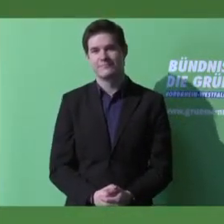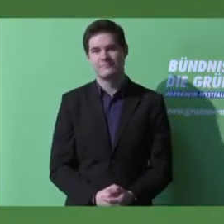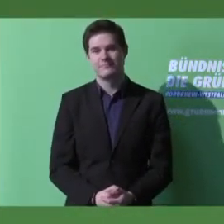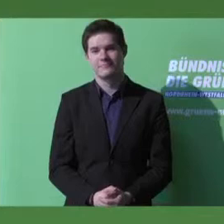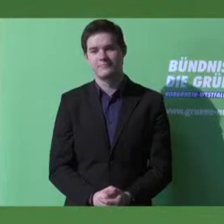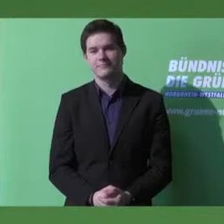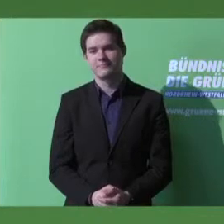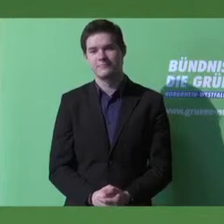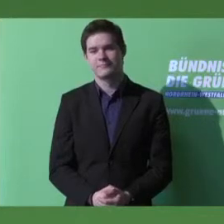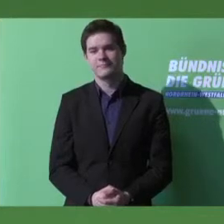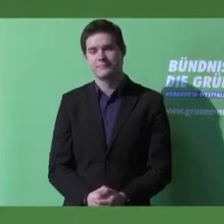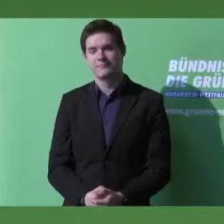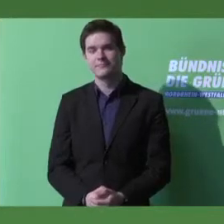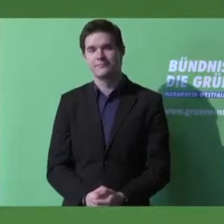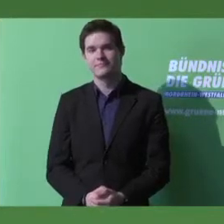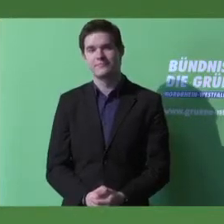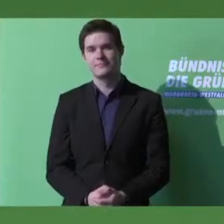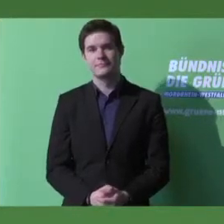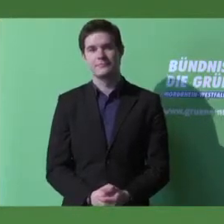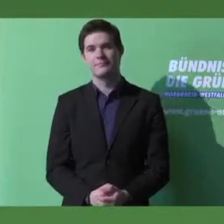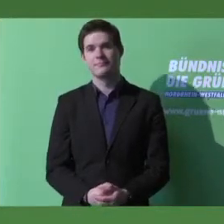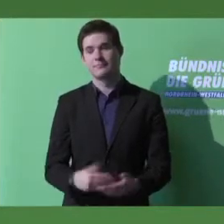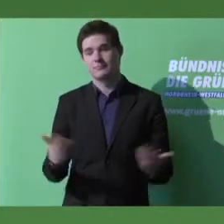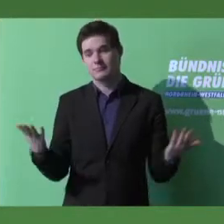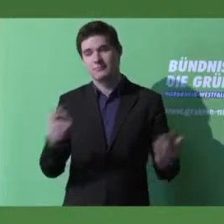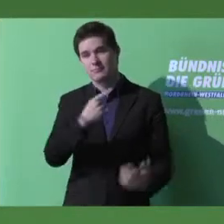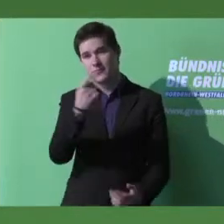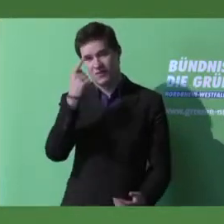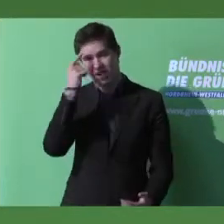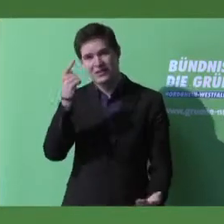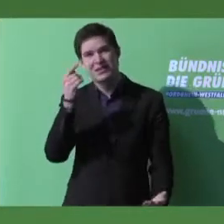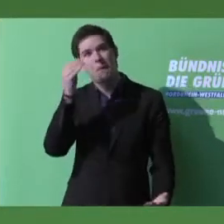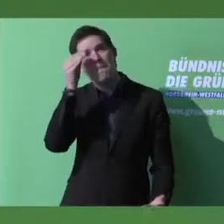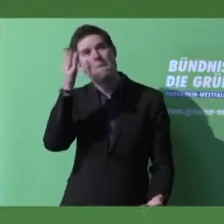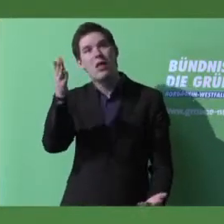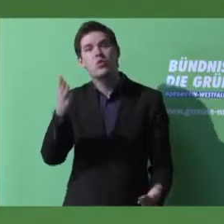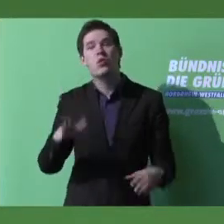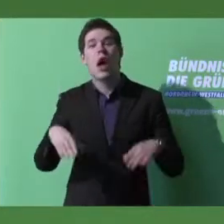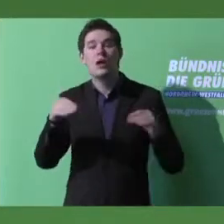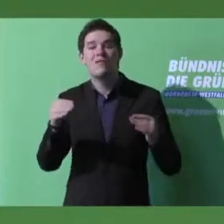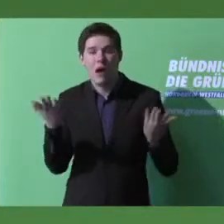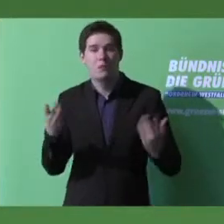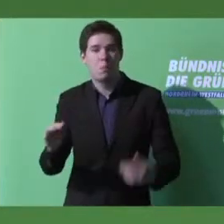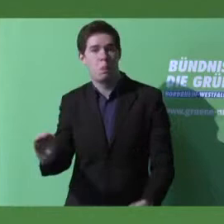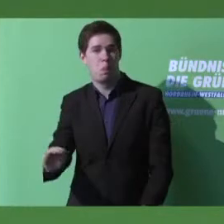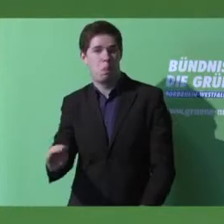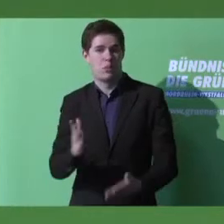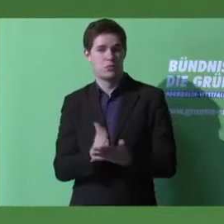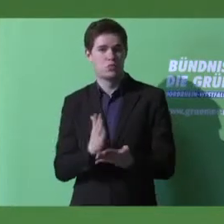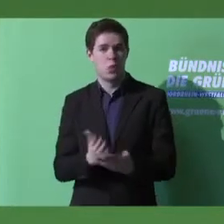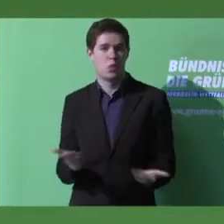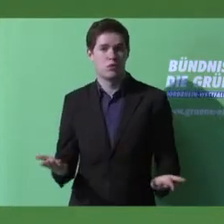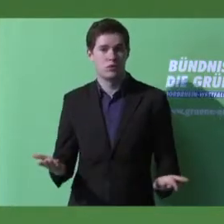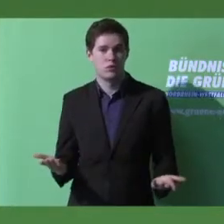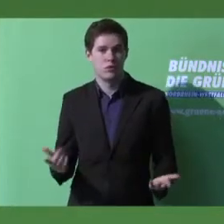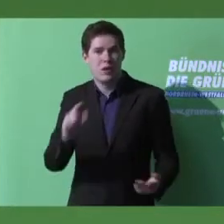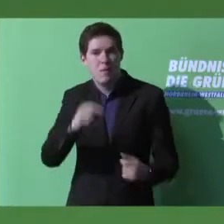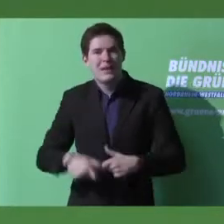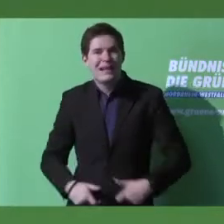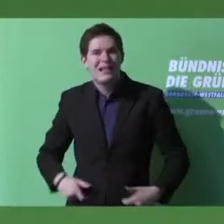Und Bildung? Bildung? Bildung fängt an bei den Kleinen, in den